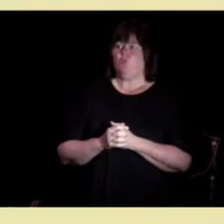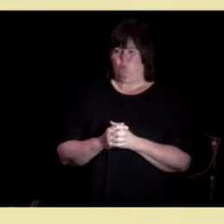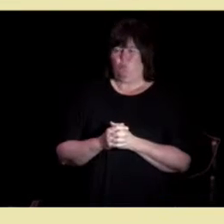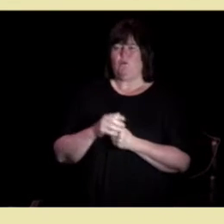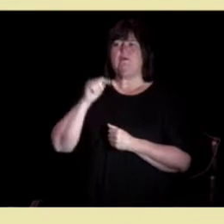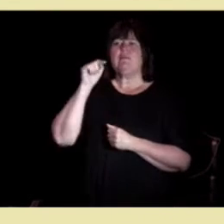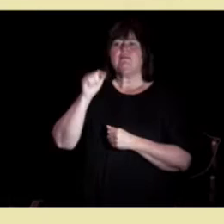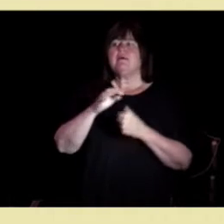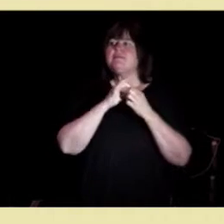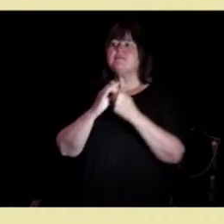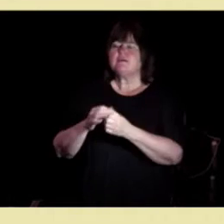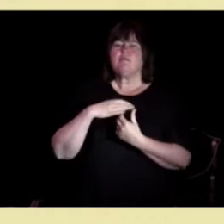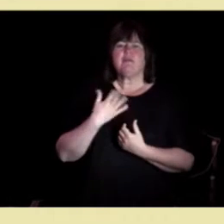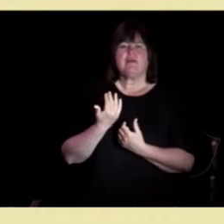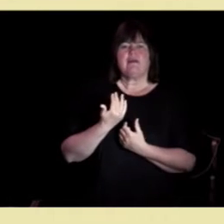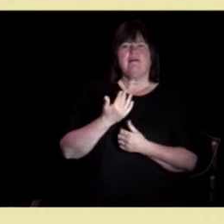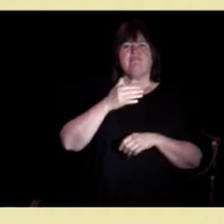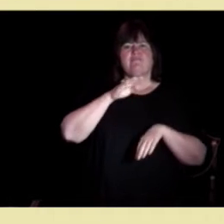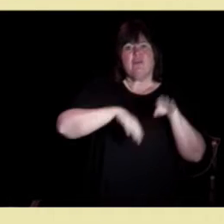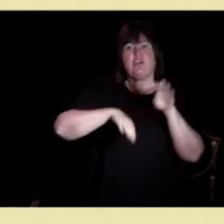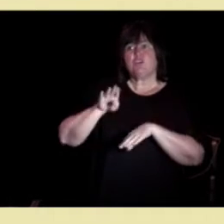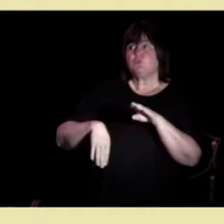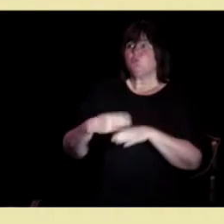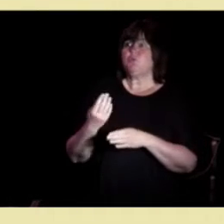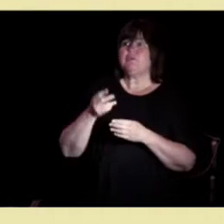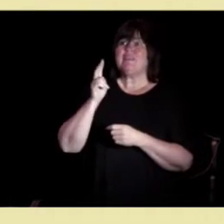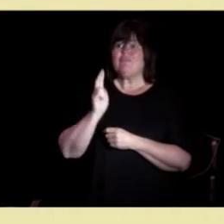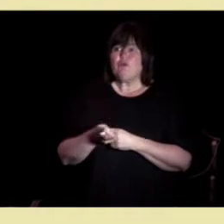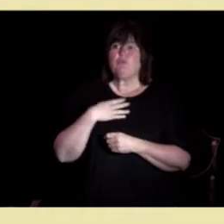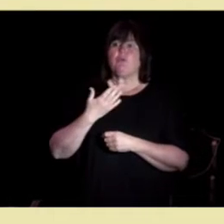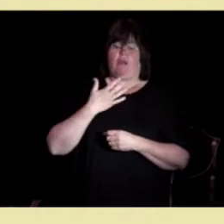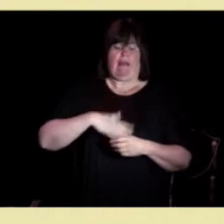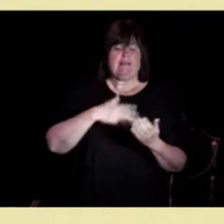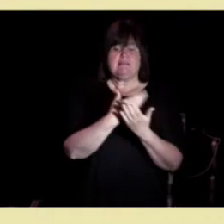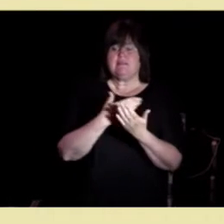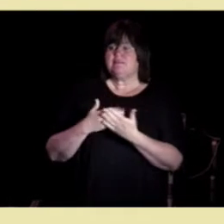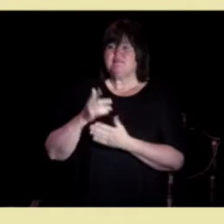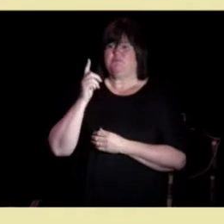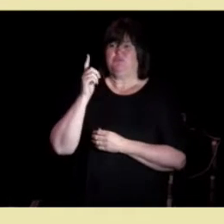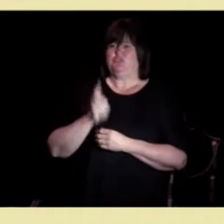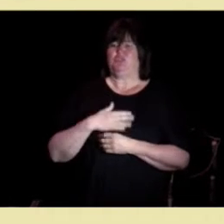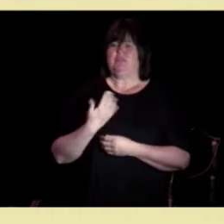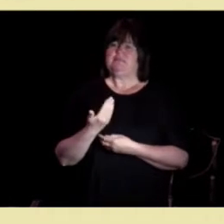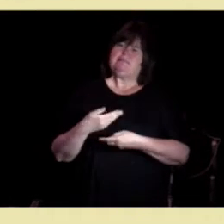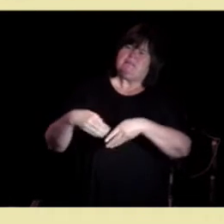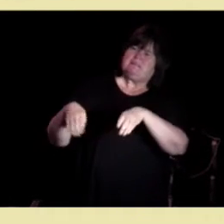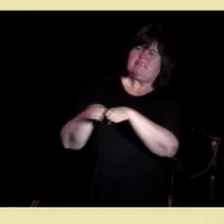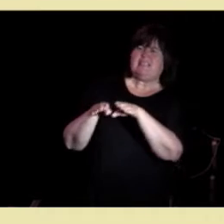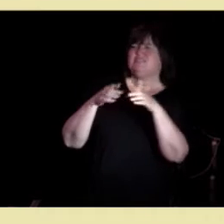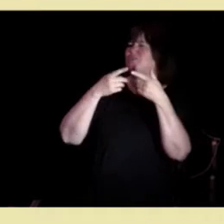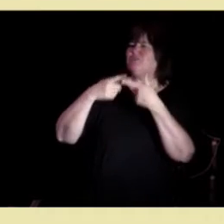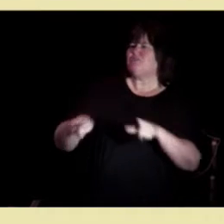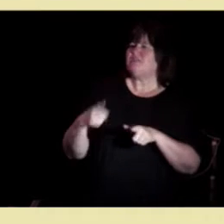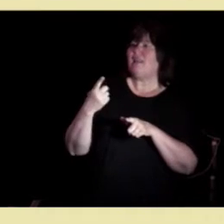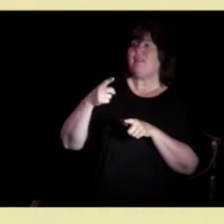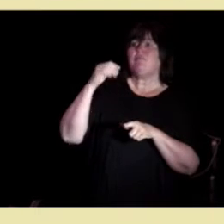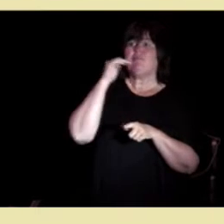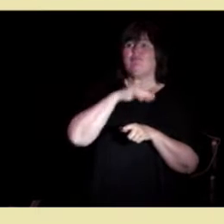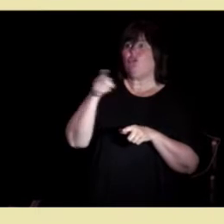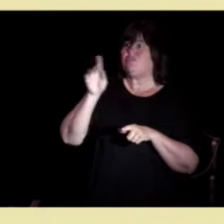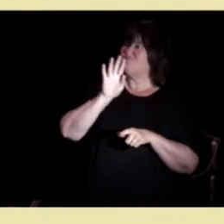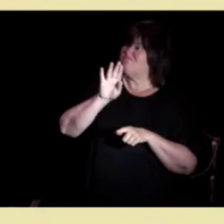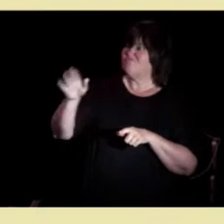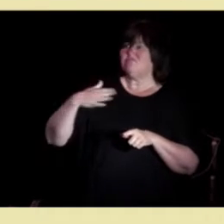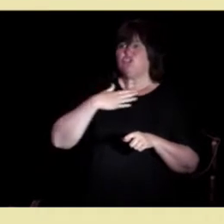menes variasjon i forbruk av helsetjenester som ikke skyldes tilsvarende forskjeller i befolkningens